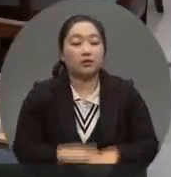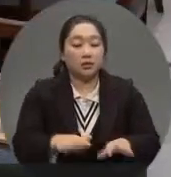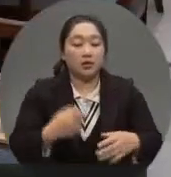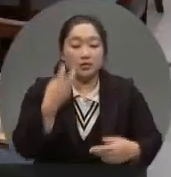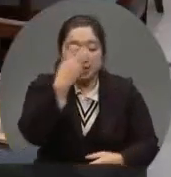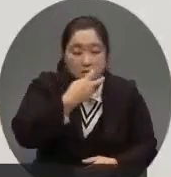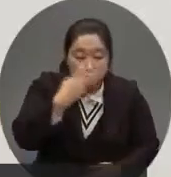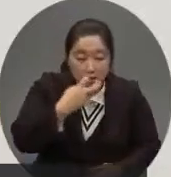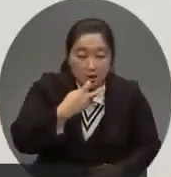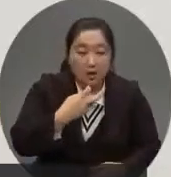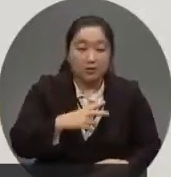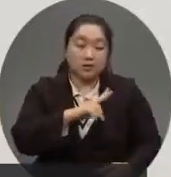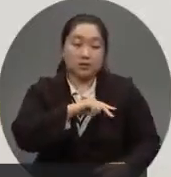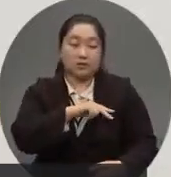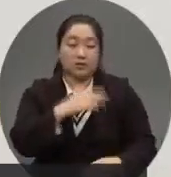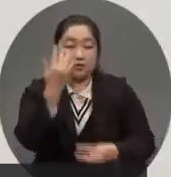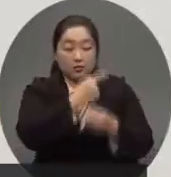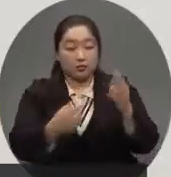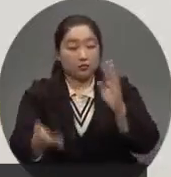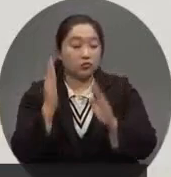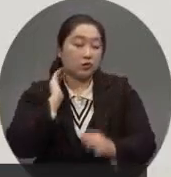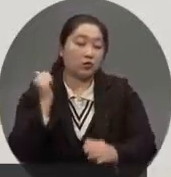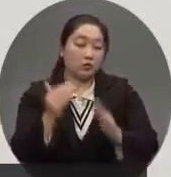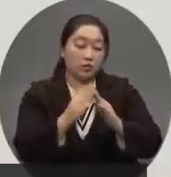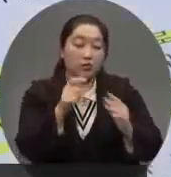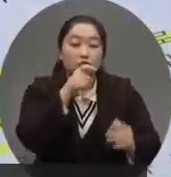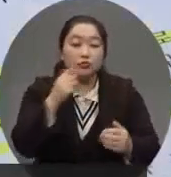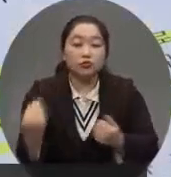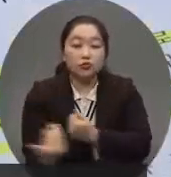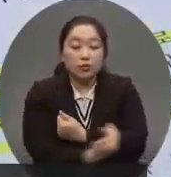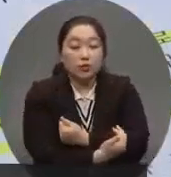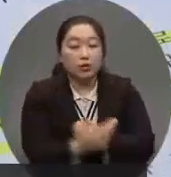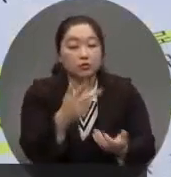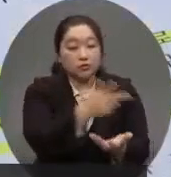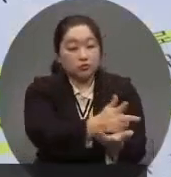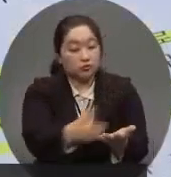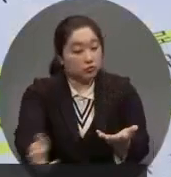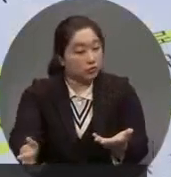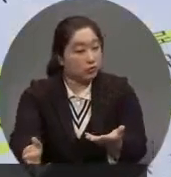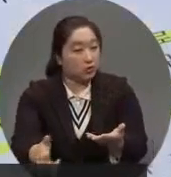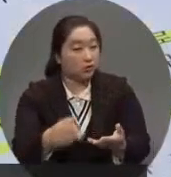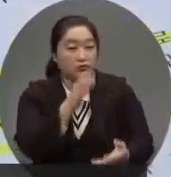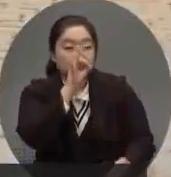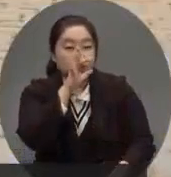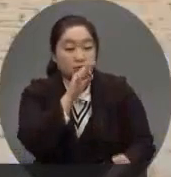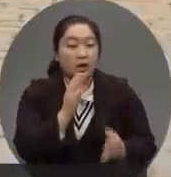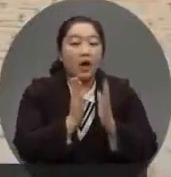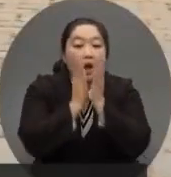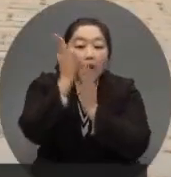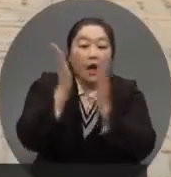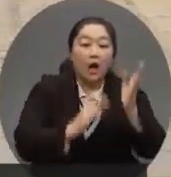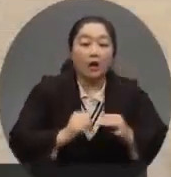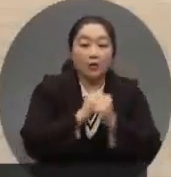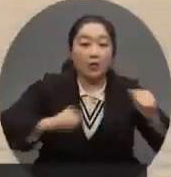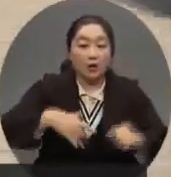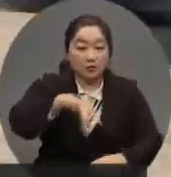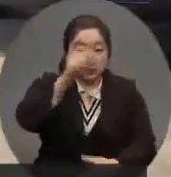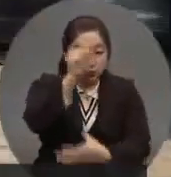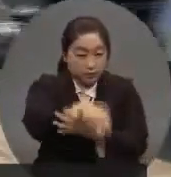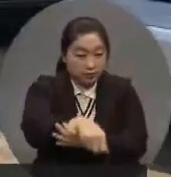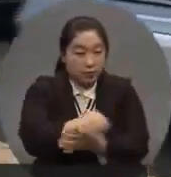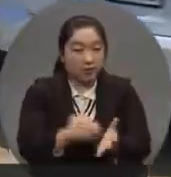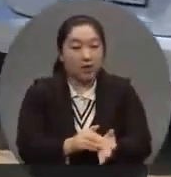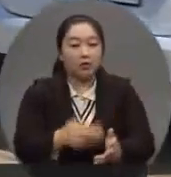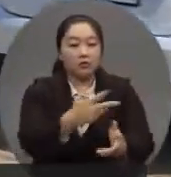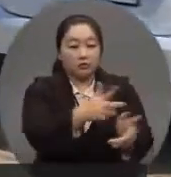사무감사에서 의원들은 청남대가 상수원 보호 구역이라 주차장을 설치할 수 없게 되자 잔디광장으로 우선 허가를 받은 뒤